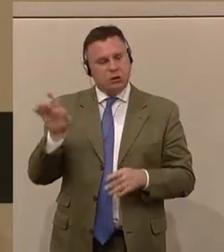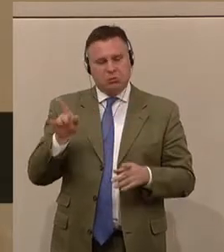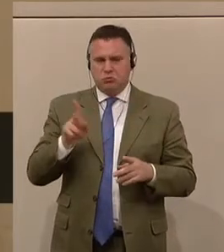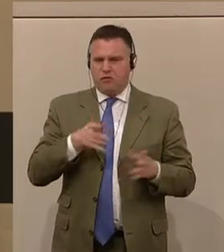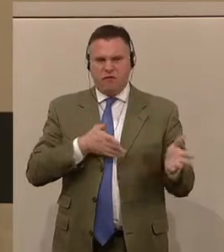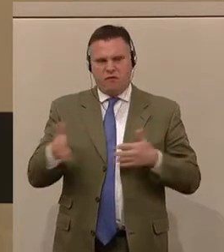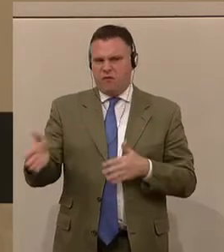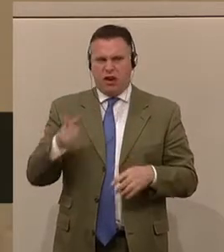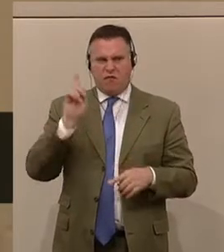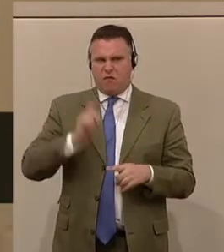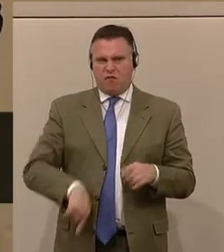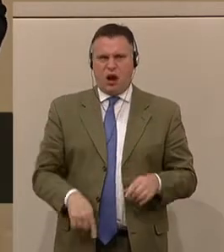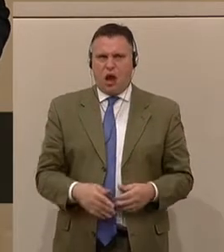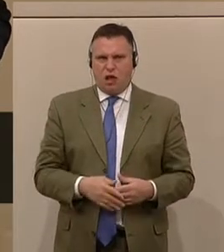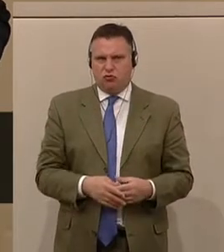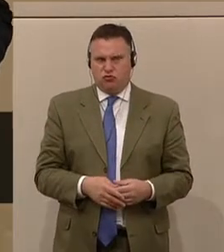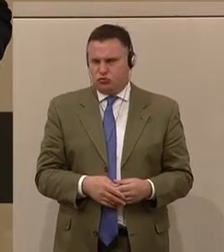Sackgasse hinein. Ja, weil